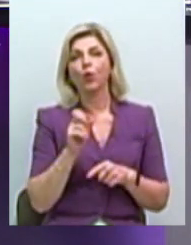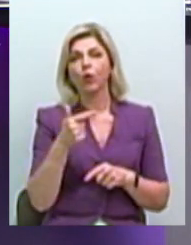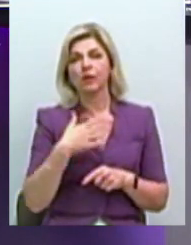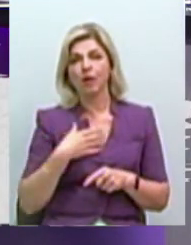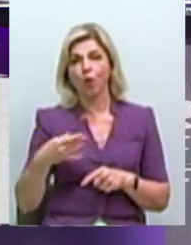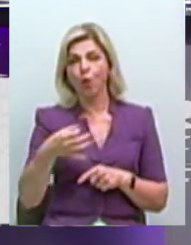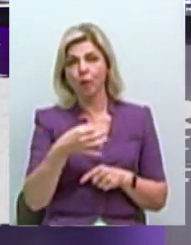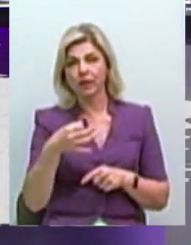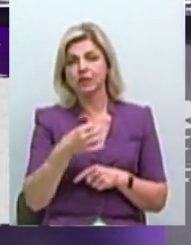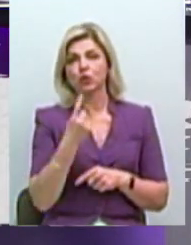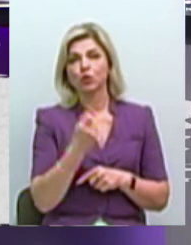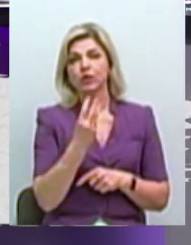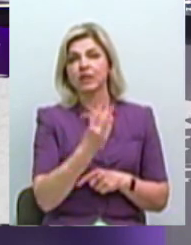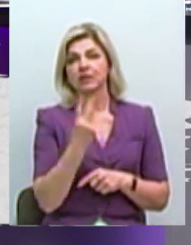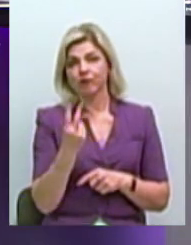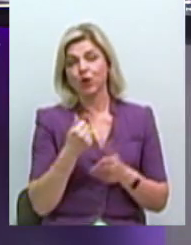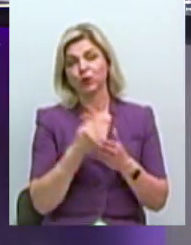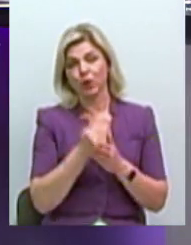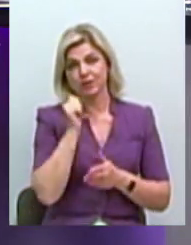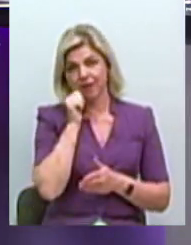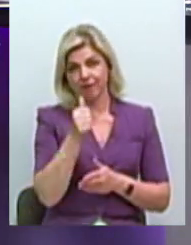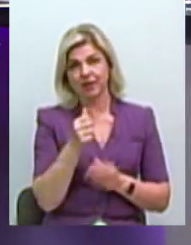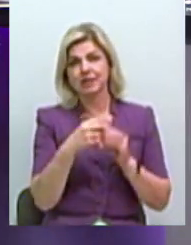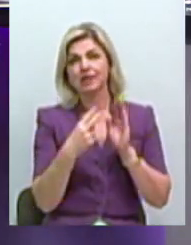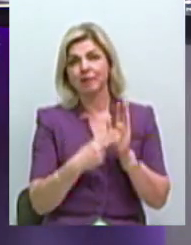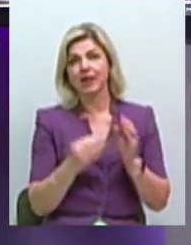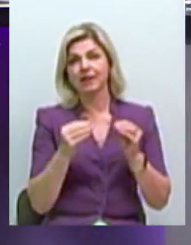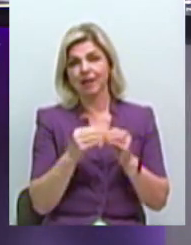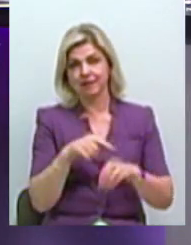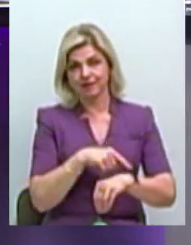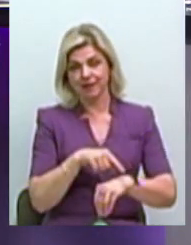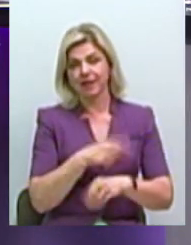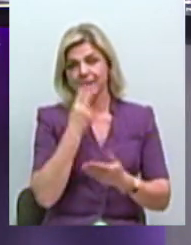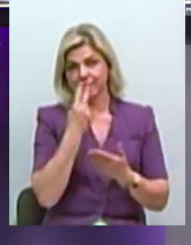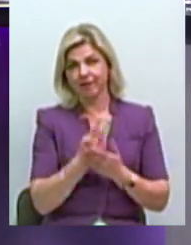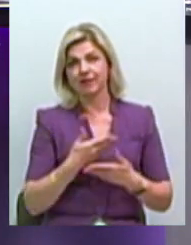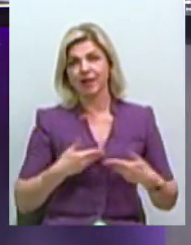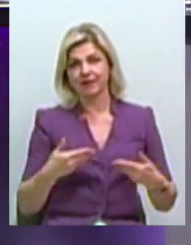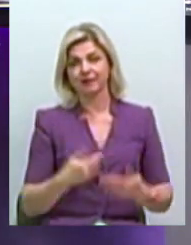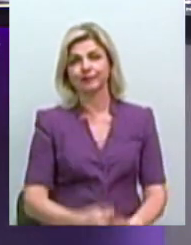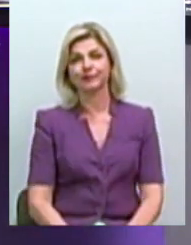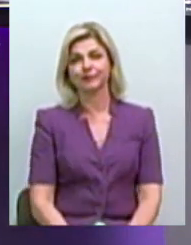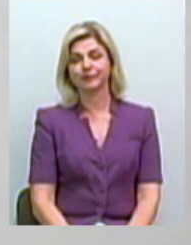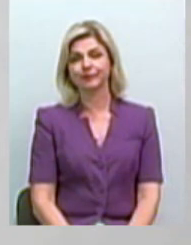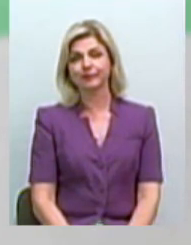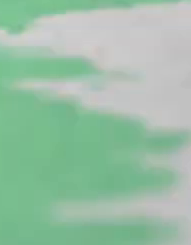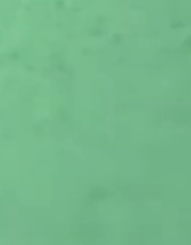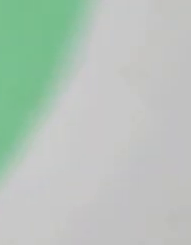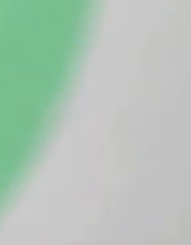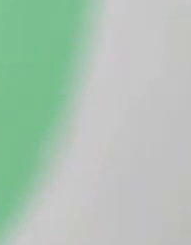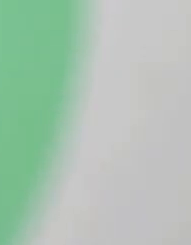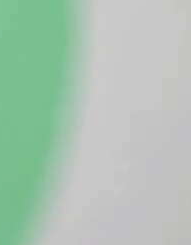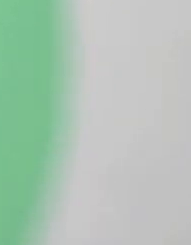тобто 132-й. Тож, до завтра. Завтра о 17:10. Дивіться нас. На все добре.